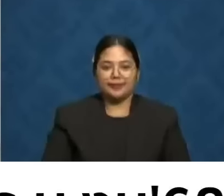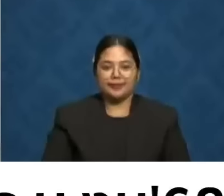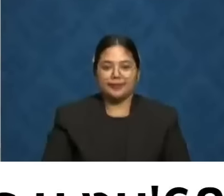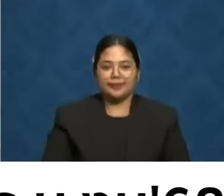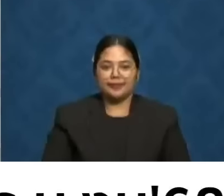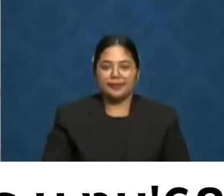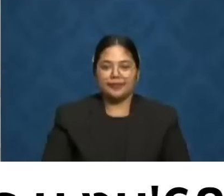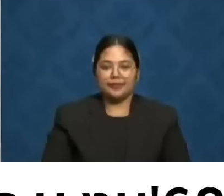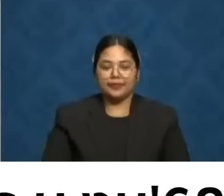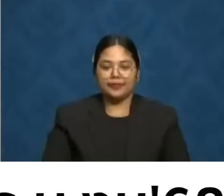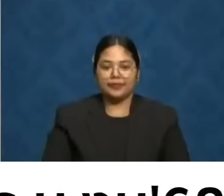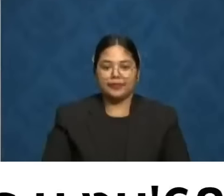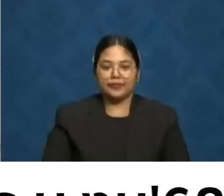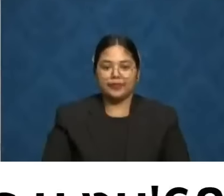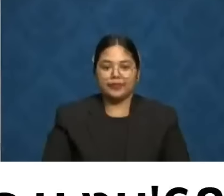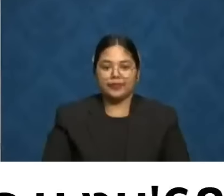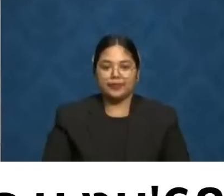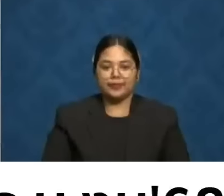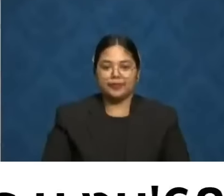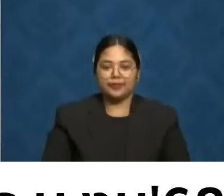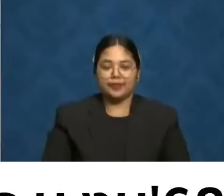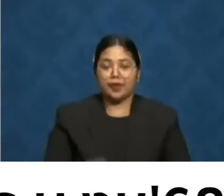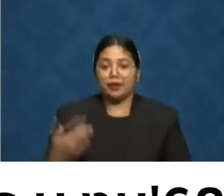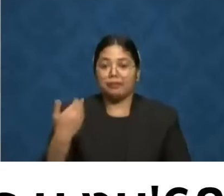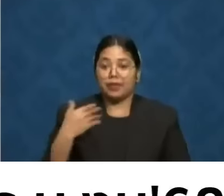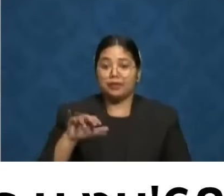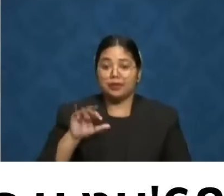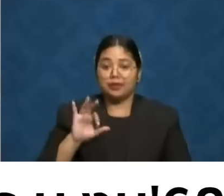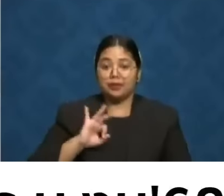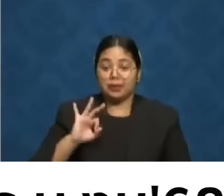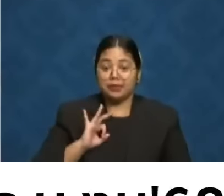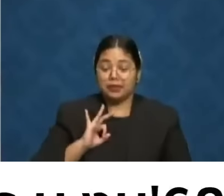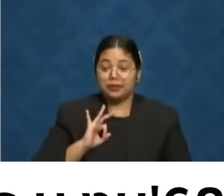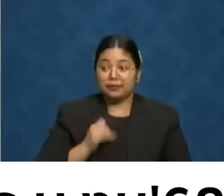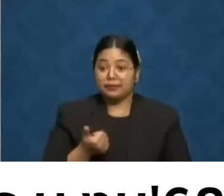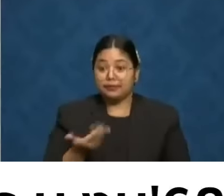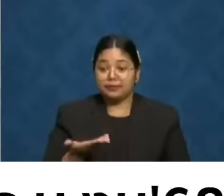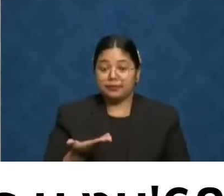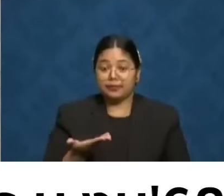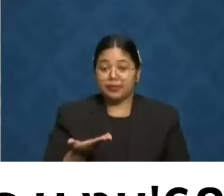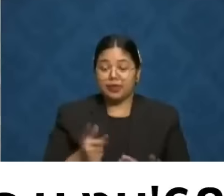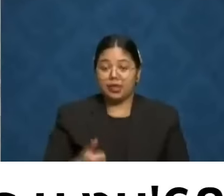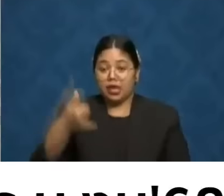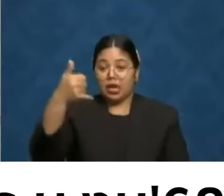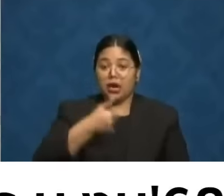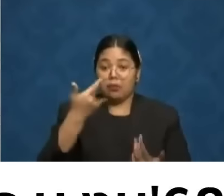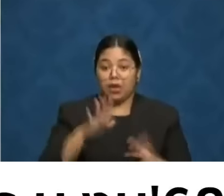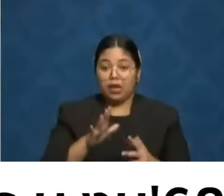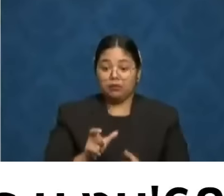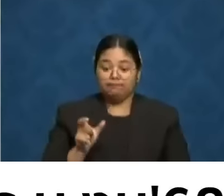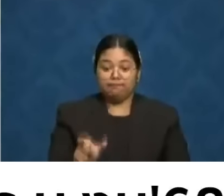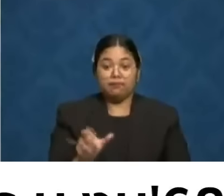ประเด็นเสมอเพราะเมื่อก่อนหน้านี้มันมักจะมีนะโหวตให้รัฐบาลตลอดรอบนี้ 6เสียงแตกเป็น 2ฝั่ง 33คุณ